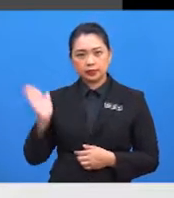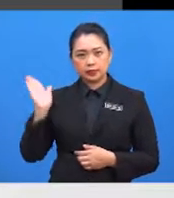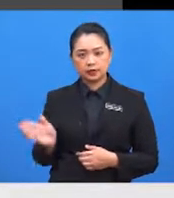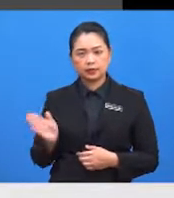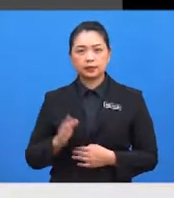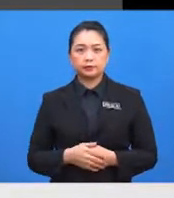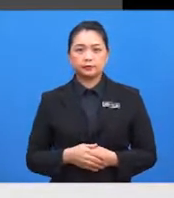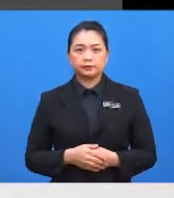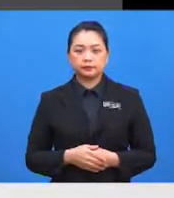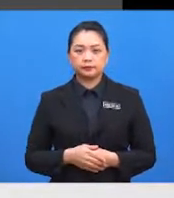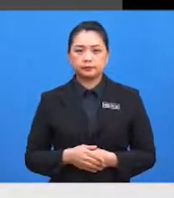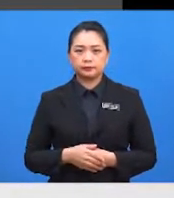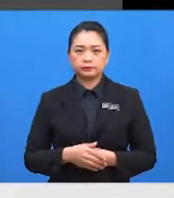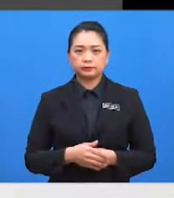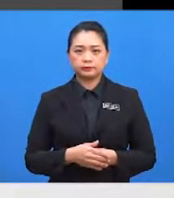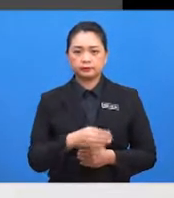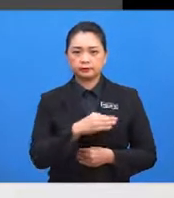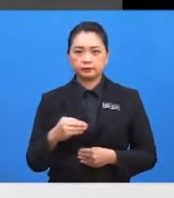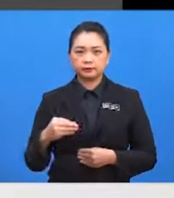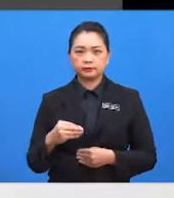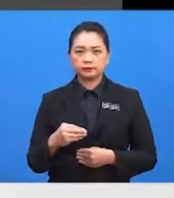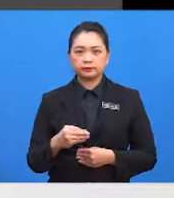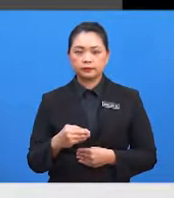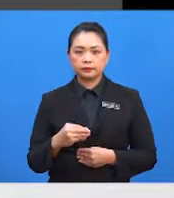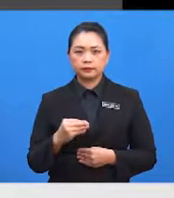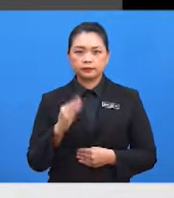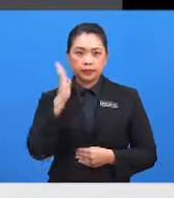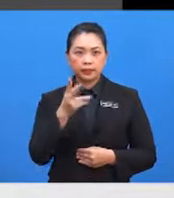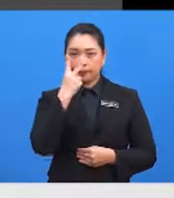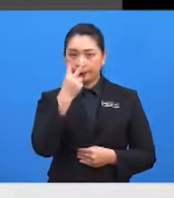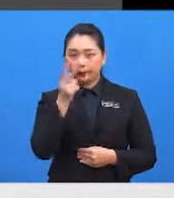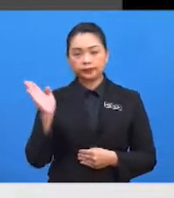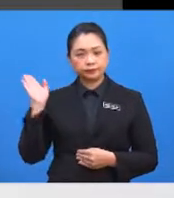Export. Dan satu pop-up akan dipaparkan.